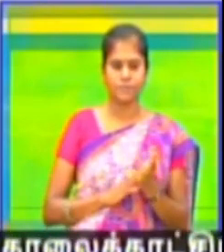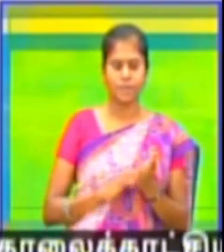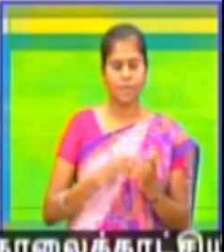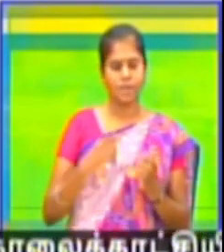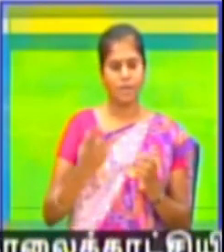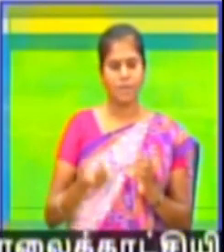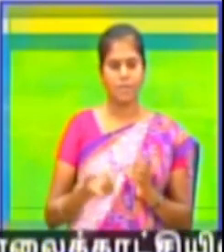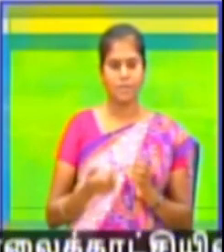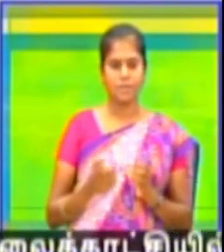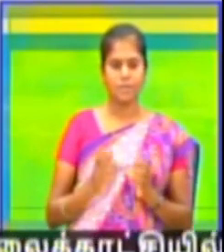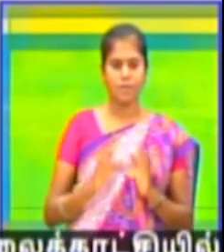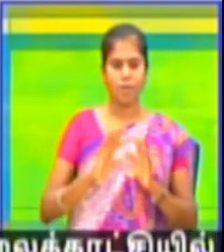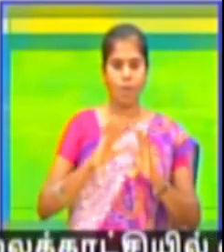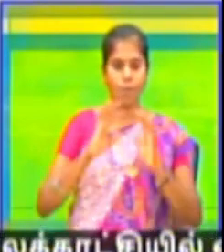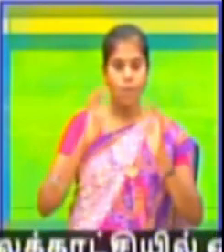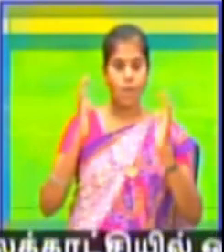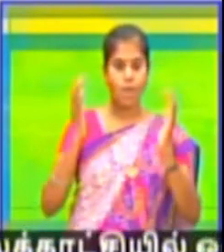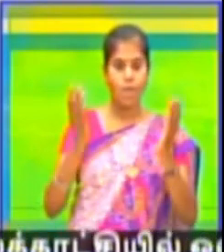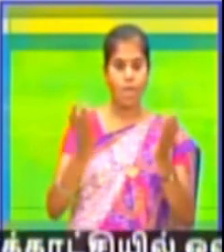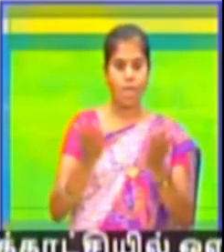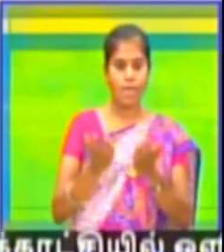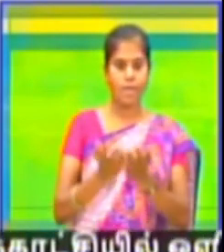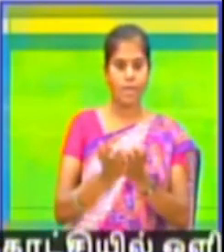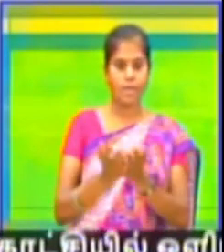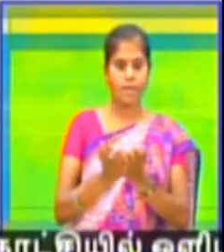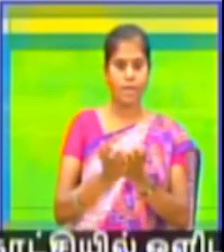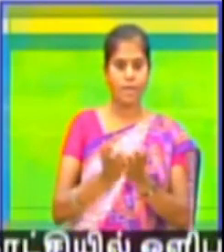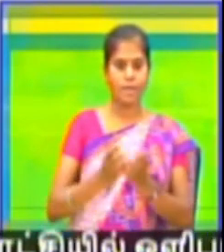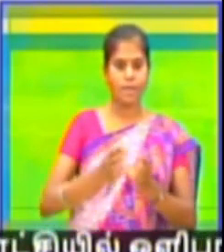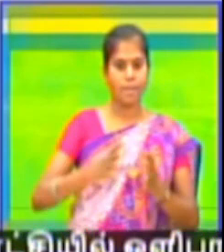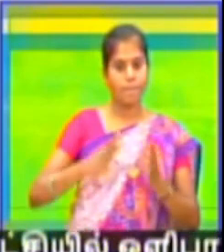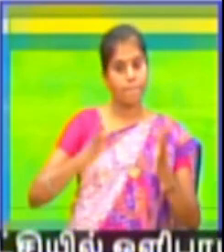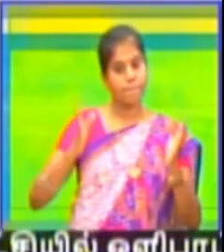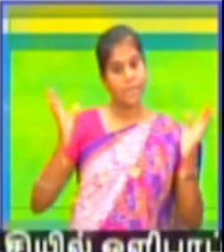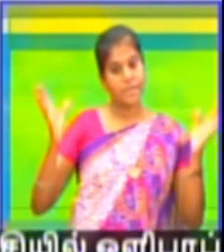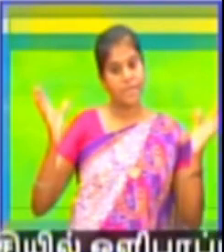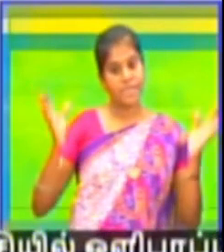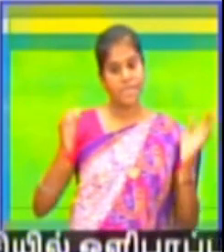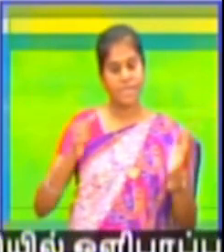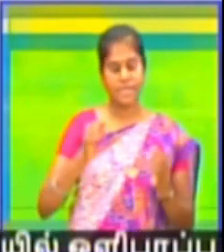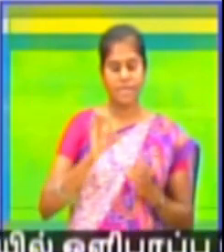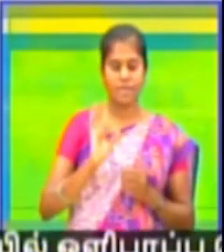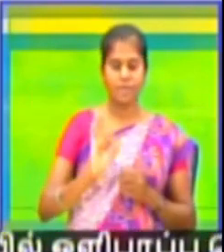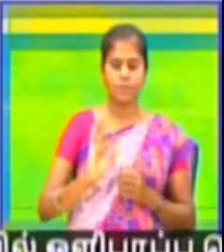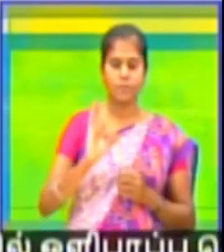கேள்விமா, உலகின் மிகப்பெரிய நன்னீர்